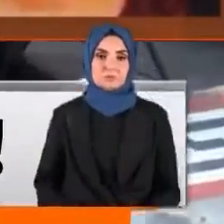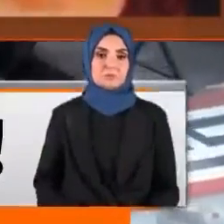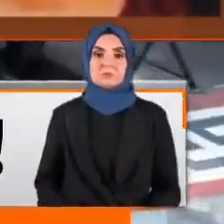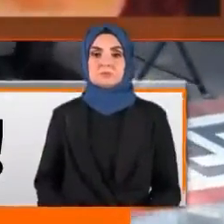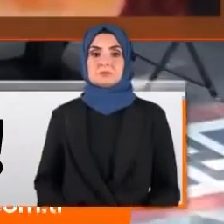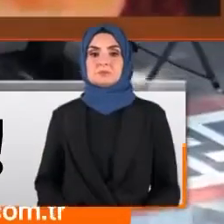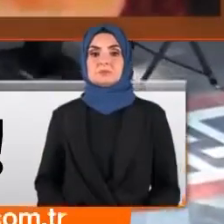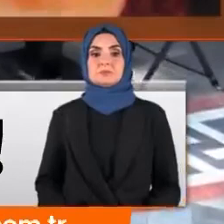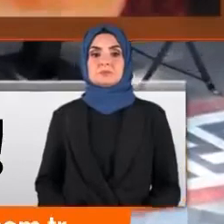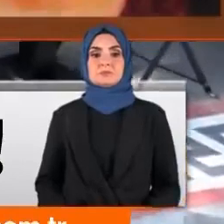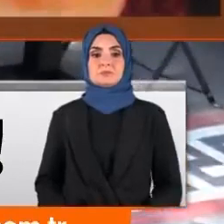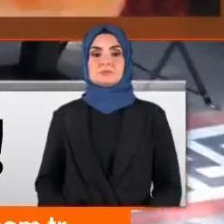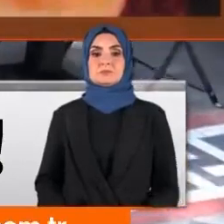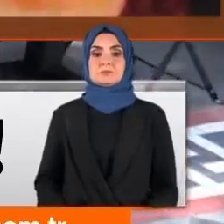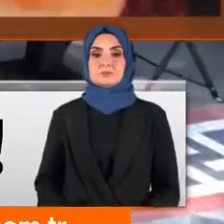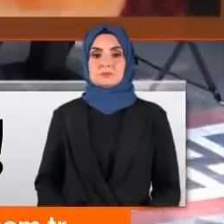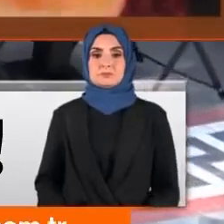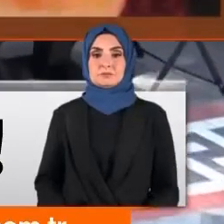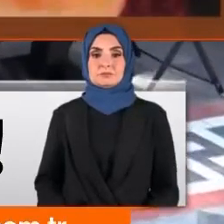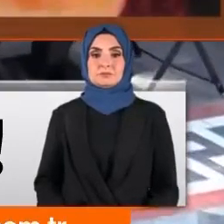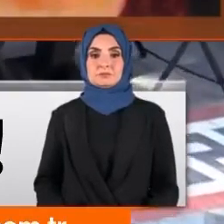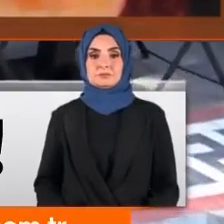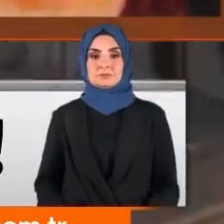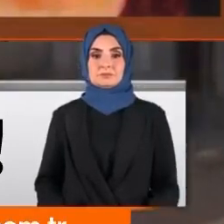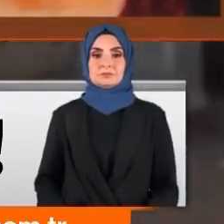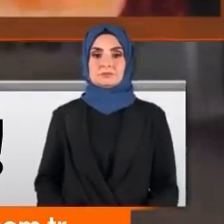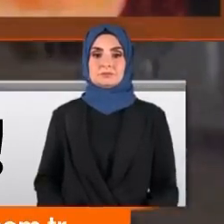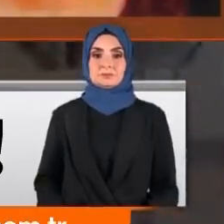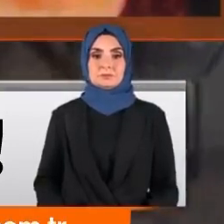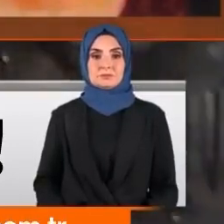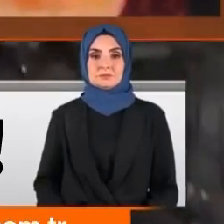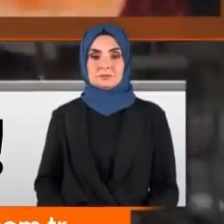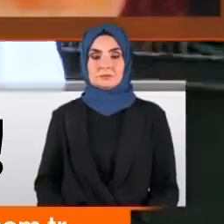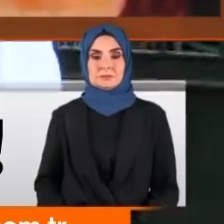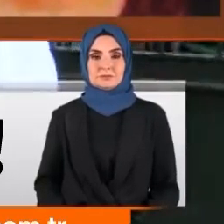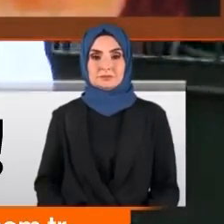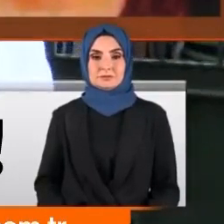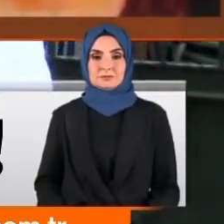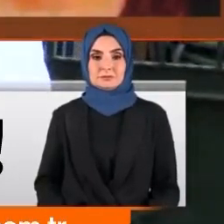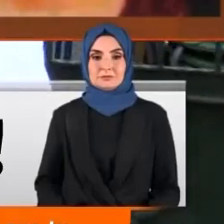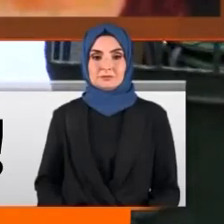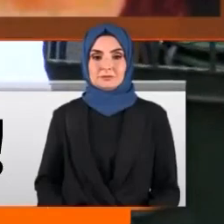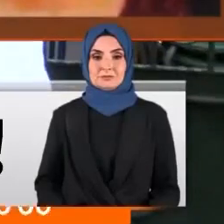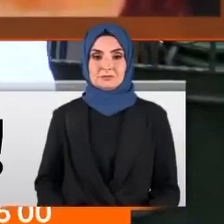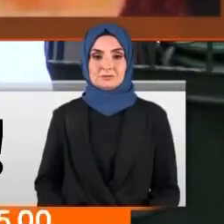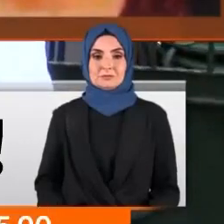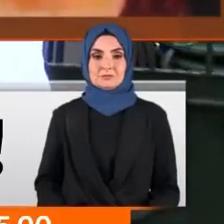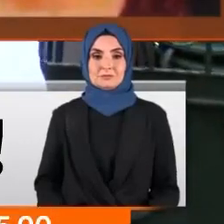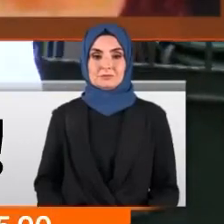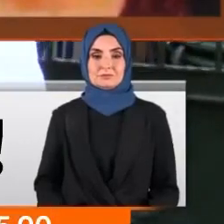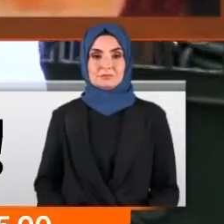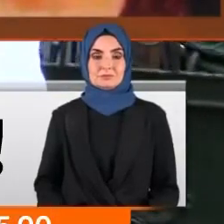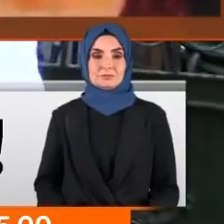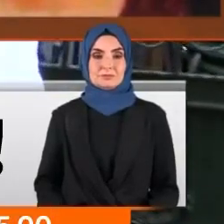Dürüst, işlerine çok bağlı insanlardı. Benim çok samimi arkadaşlarımdı. Hakan abiden böyle bir